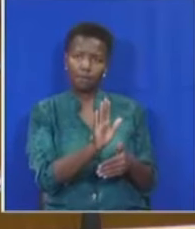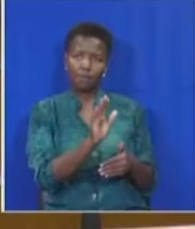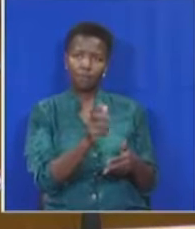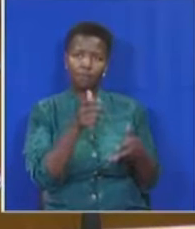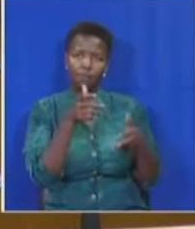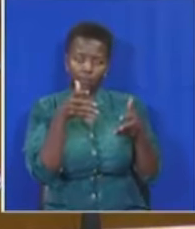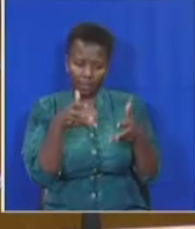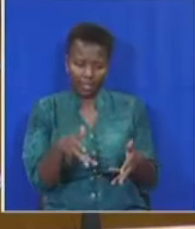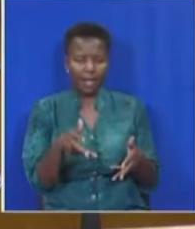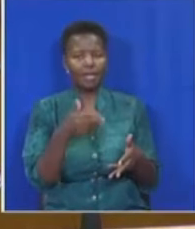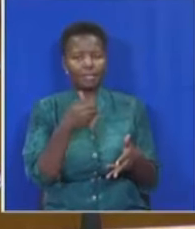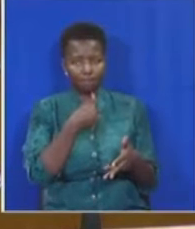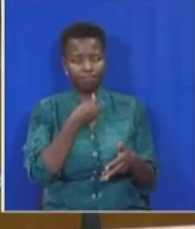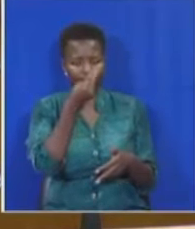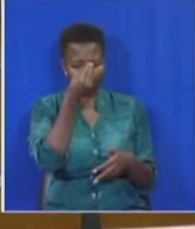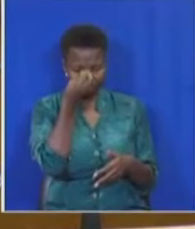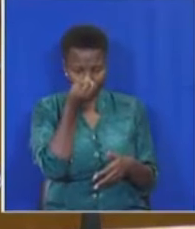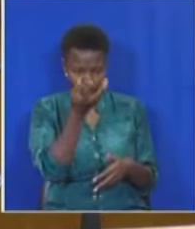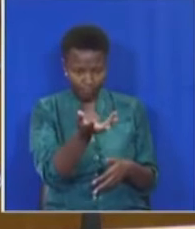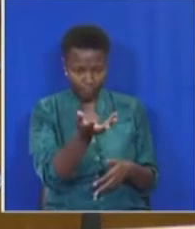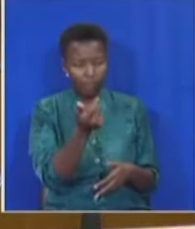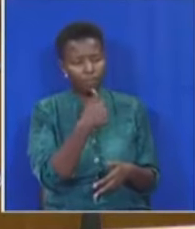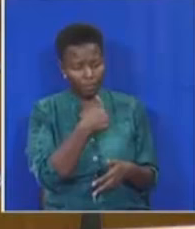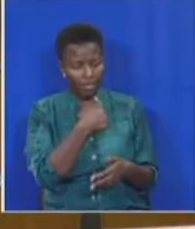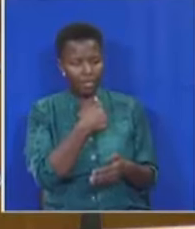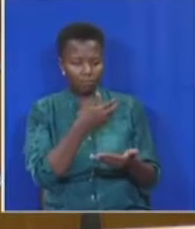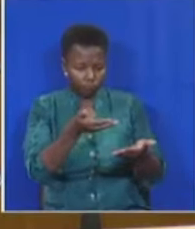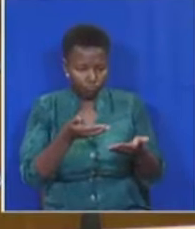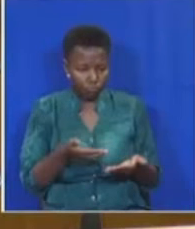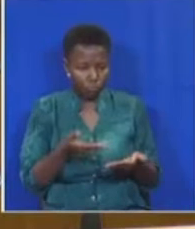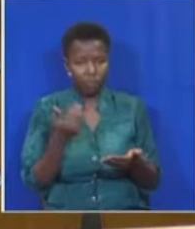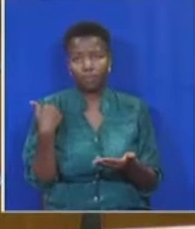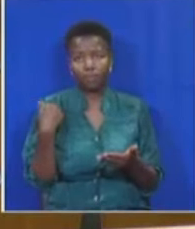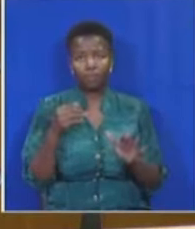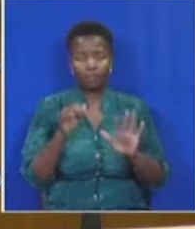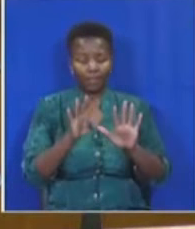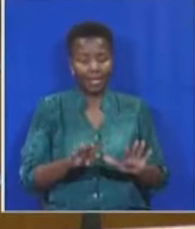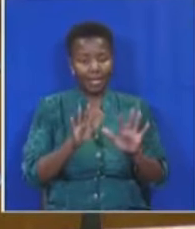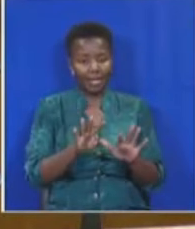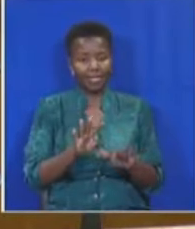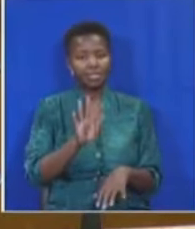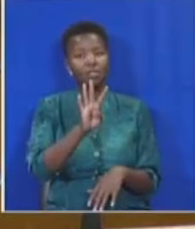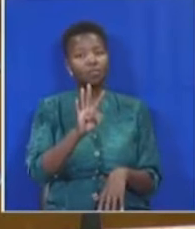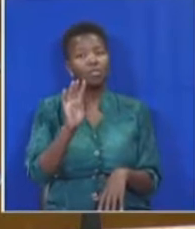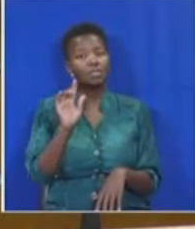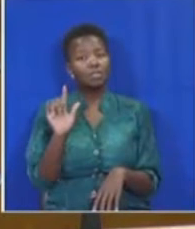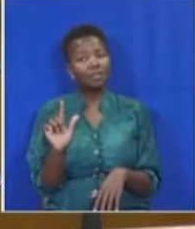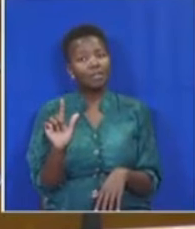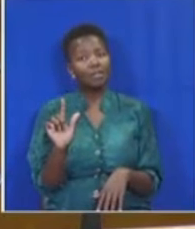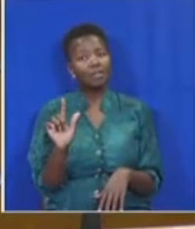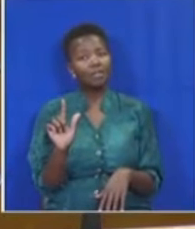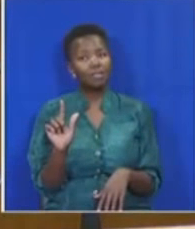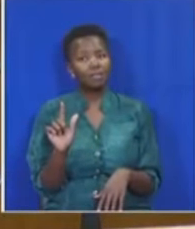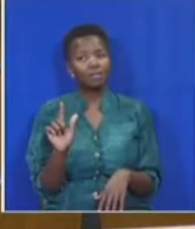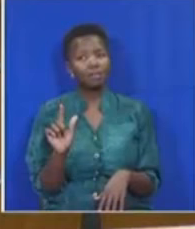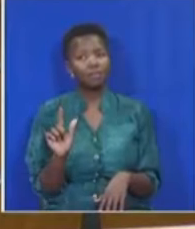kuwe bekulapha ko-1947 ukubheka phambili apho abantwana bomzantsi